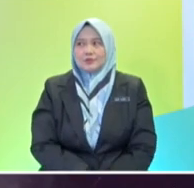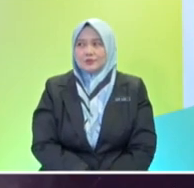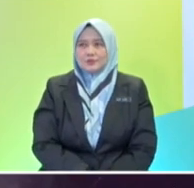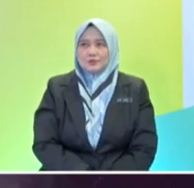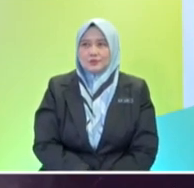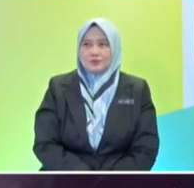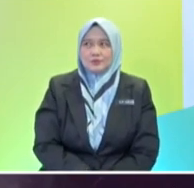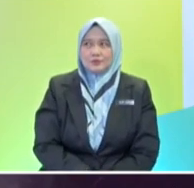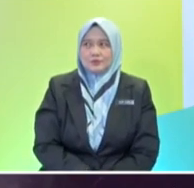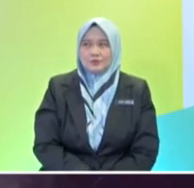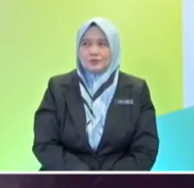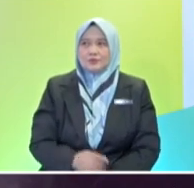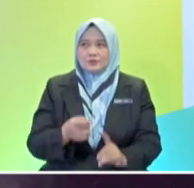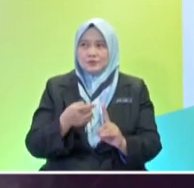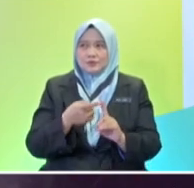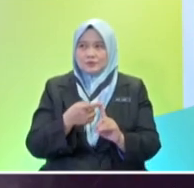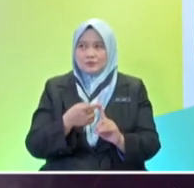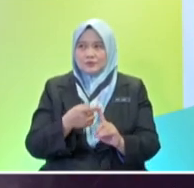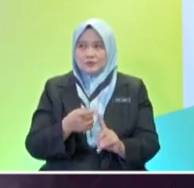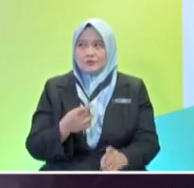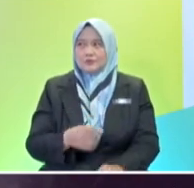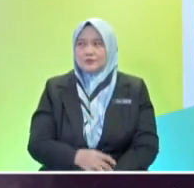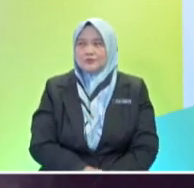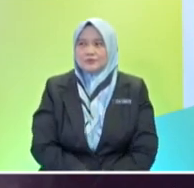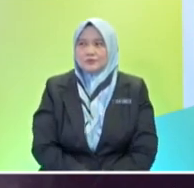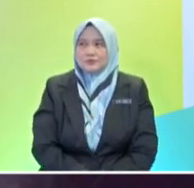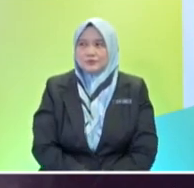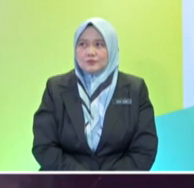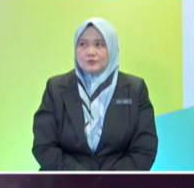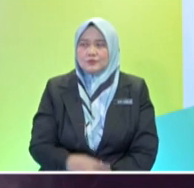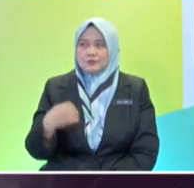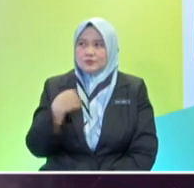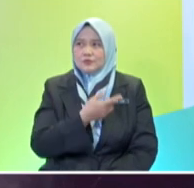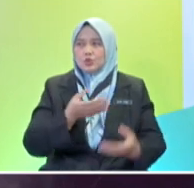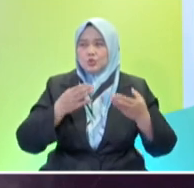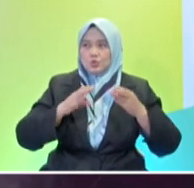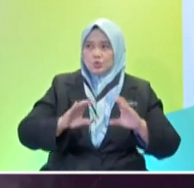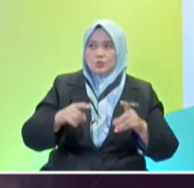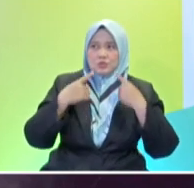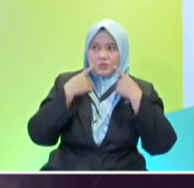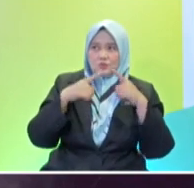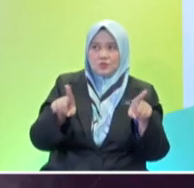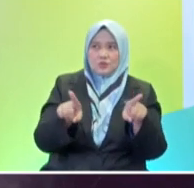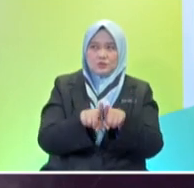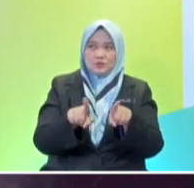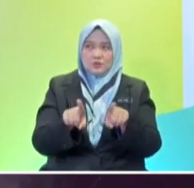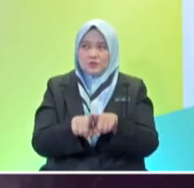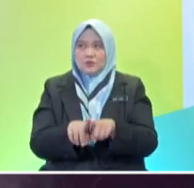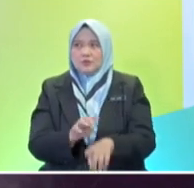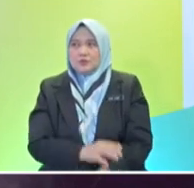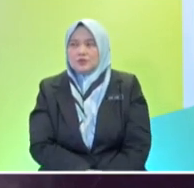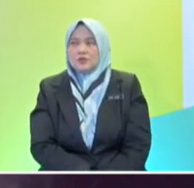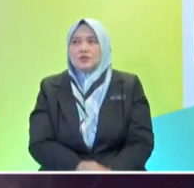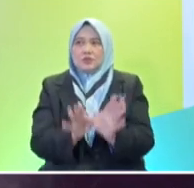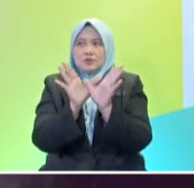Dari sebelah sini pun boleh Mira. Dari sebelah sini ya. Yeah. Baiklah kawan-kawan, kita cuba jawab sama-sama ya. Okay. Tadi cikgu Atta dah terangkai